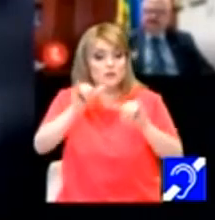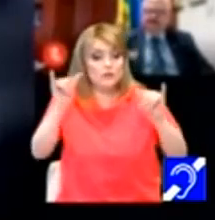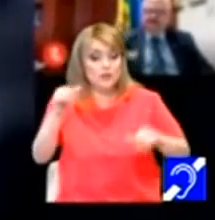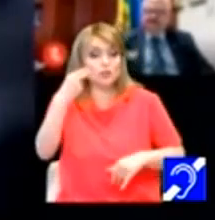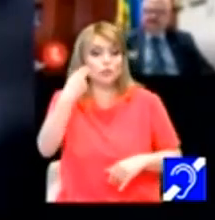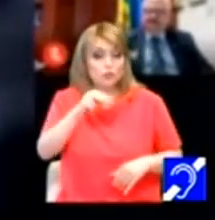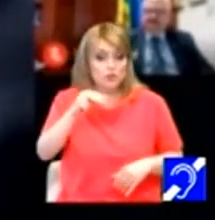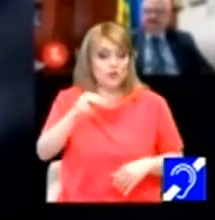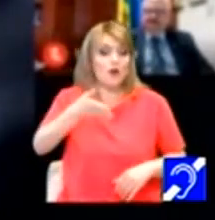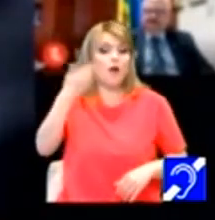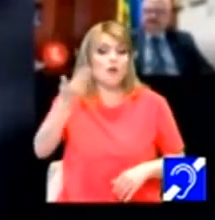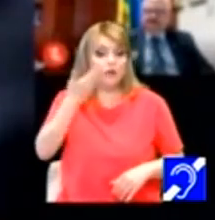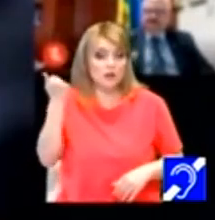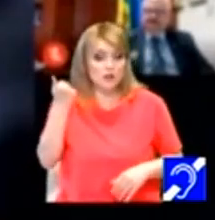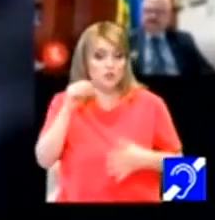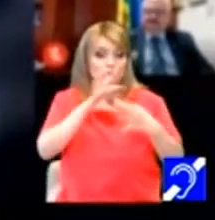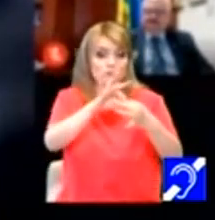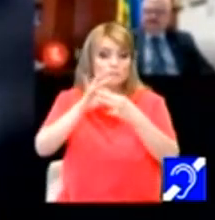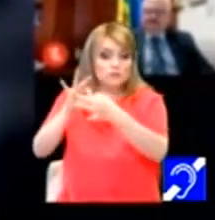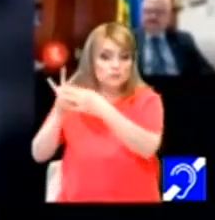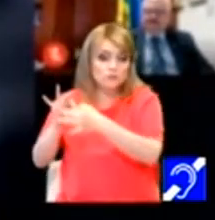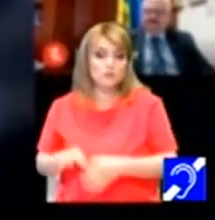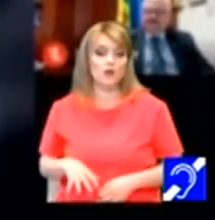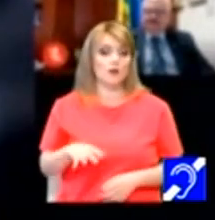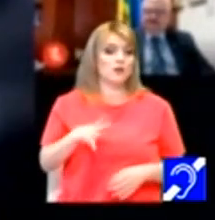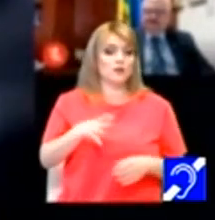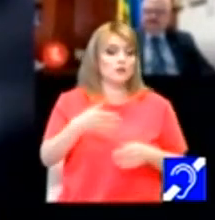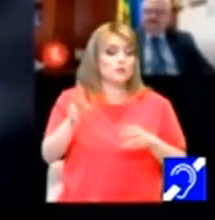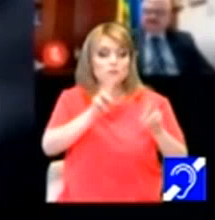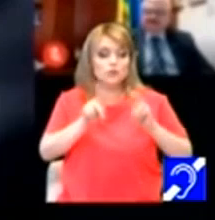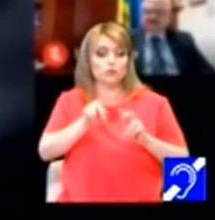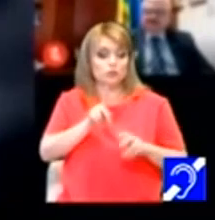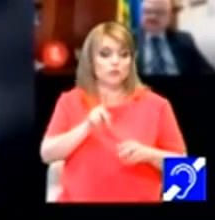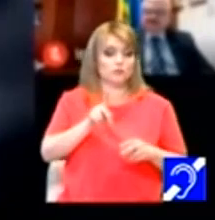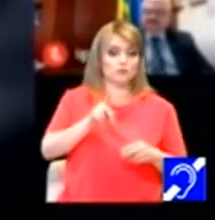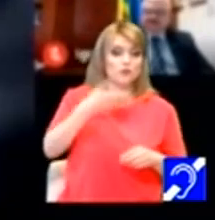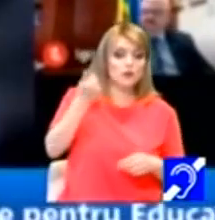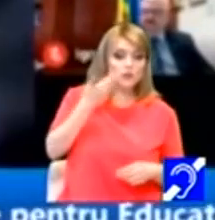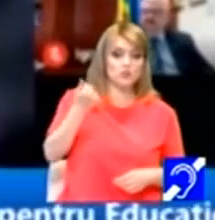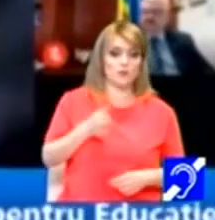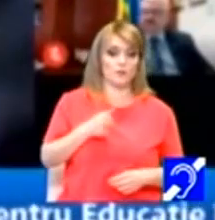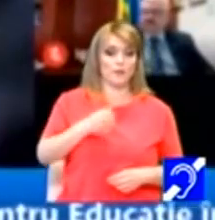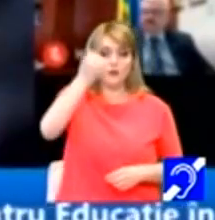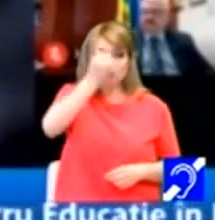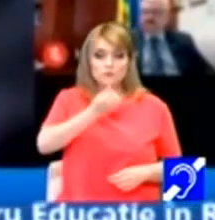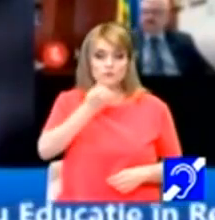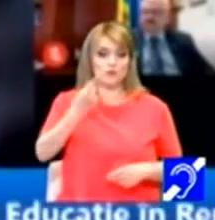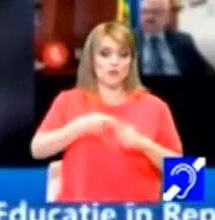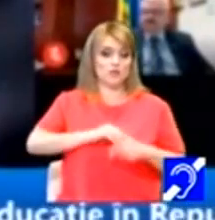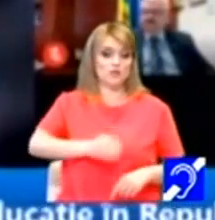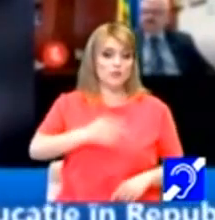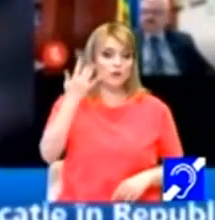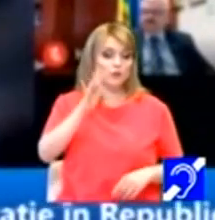numai. Poate de aia și am ajuns să lucrez la acest gigant american. Va ajuta